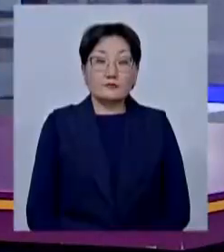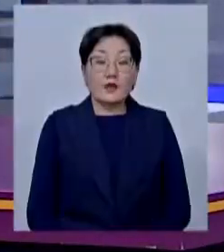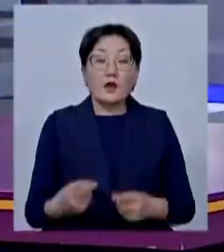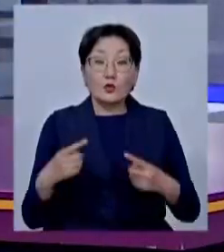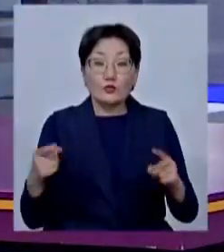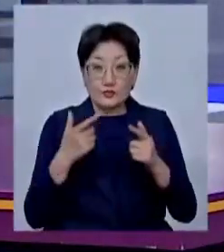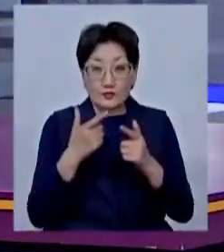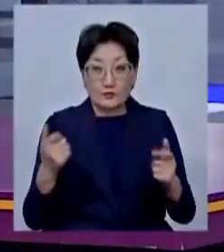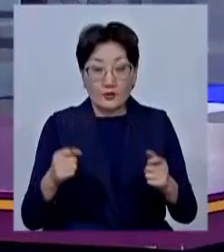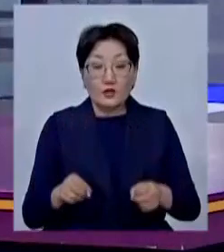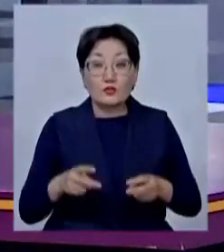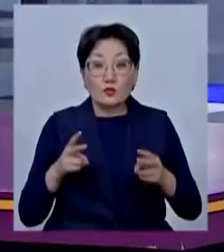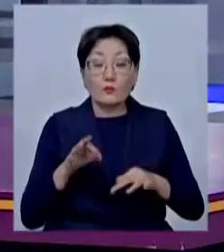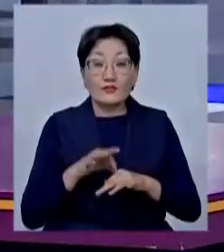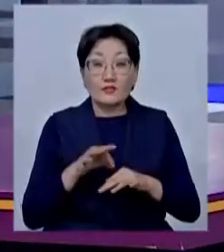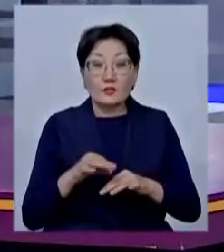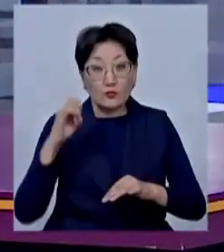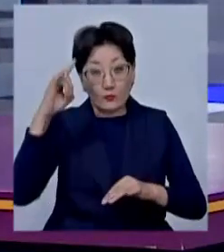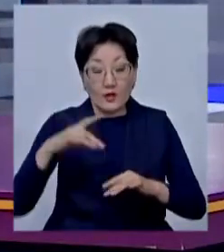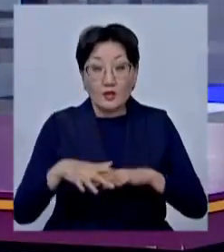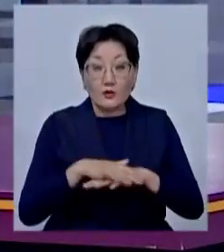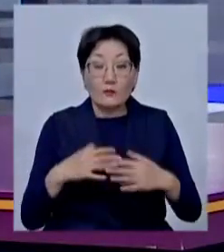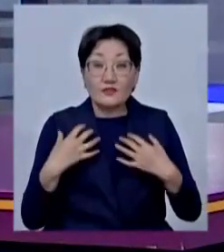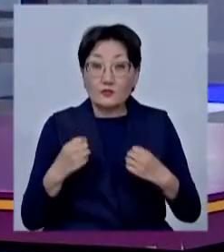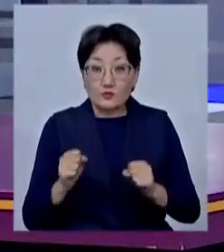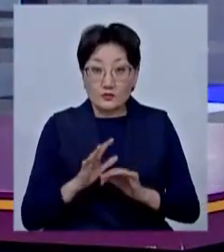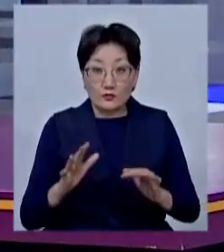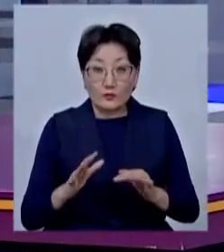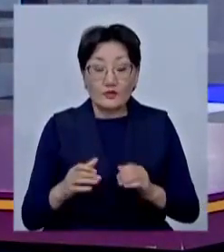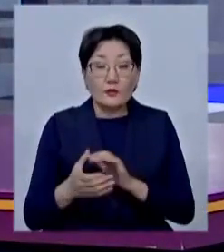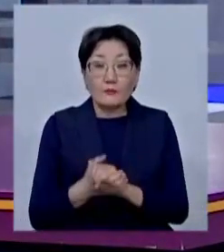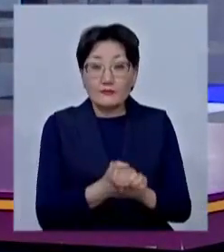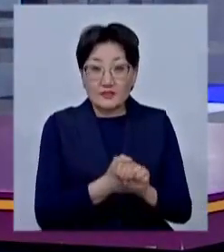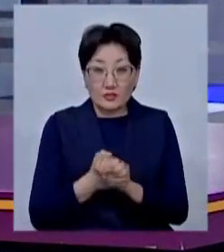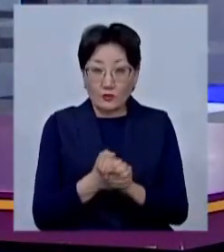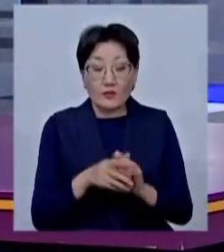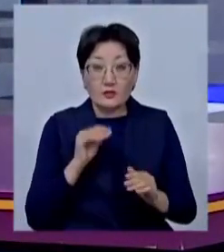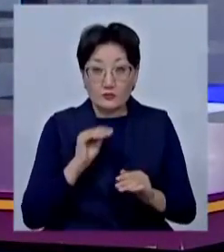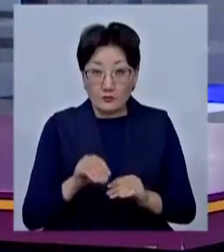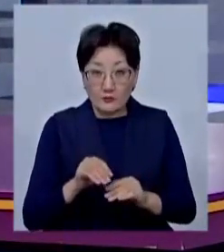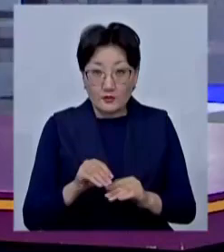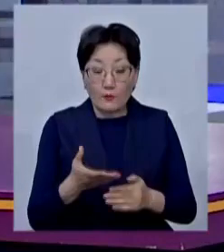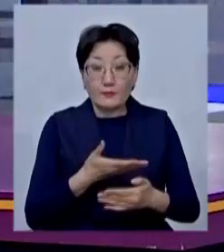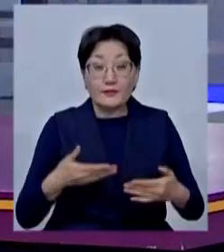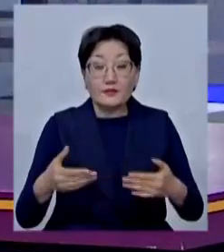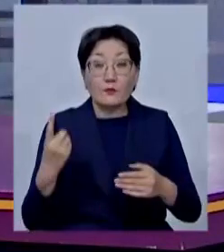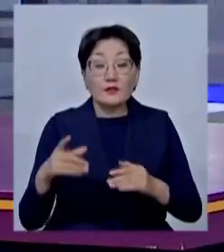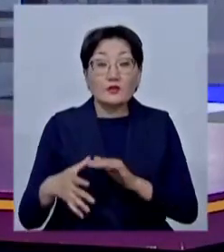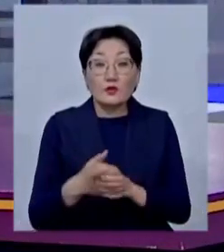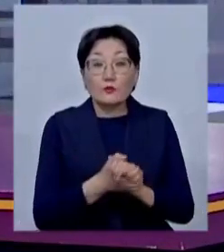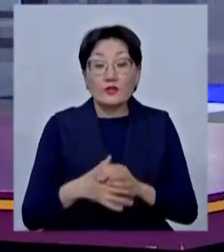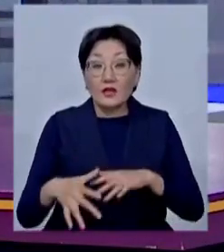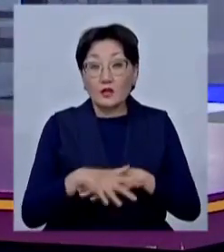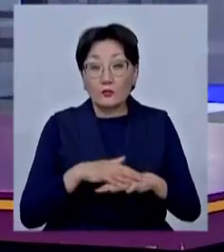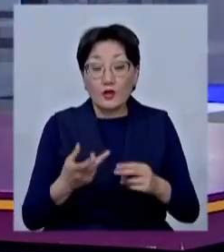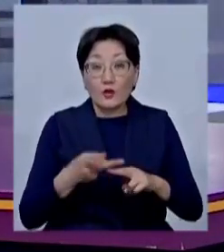Өзге ақпарат. Қауіпті дерт ел жұрттың денсаулығын ғана емес, бекем бірлігінде сыңғалды. Біз бір ел, бір халық